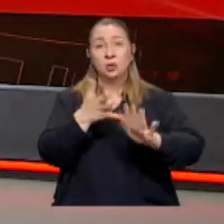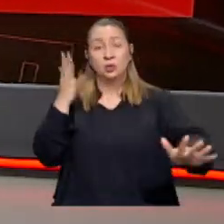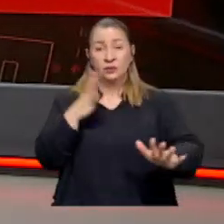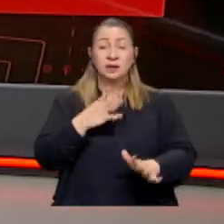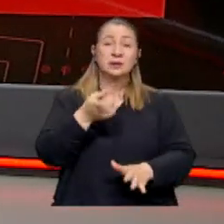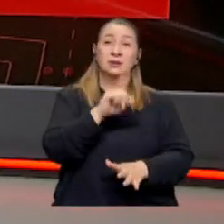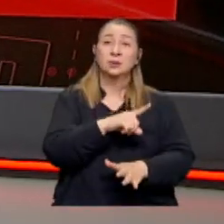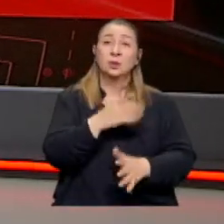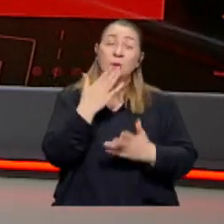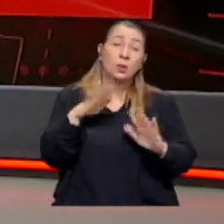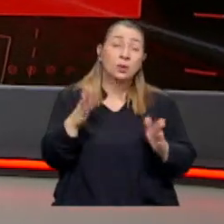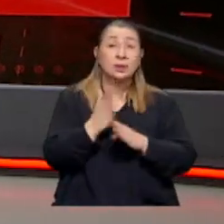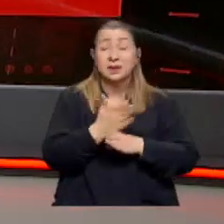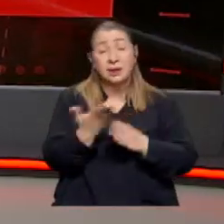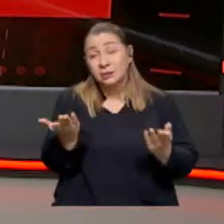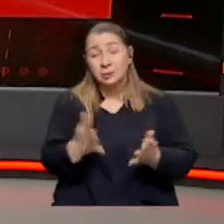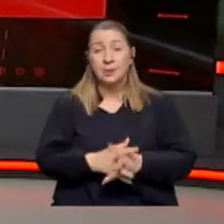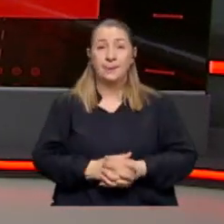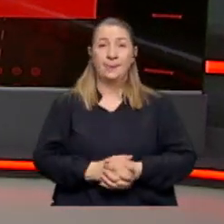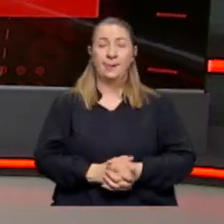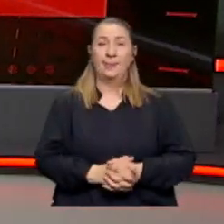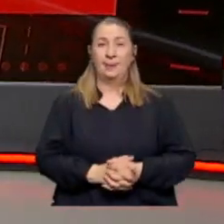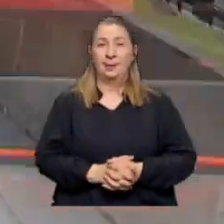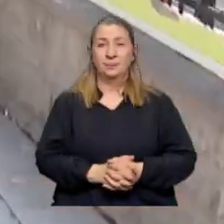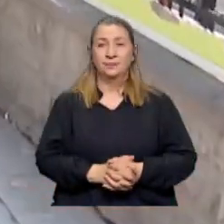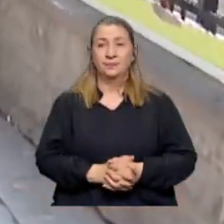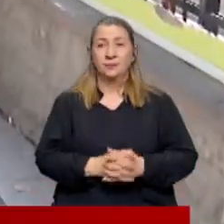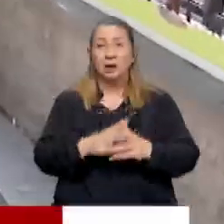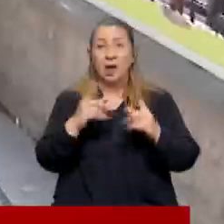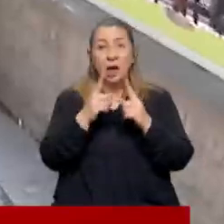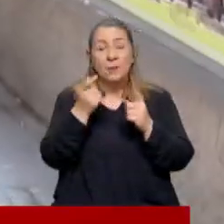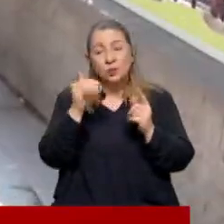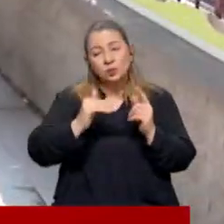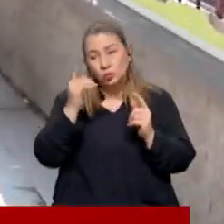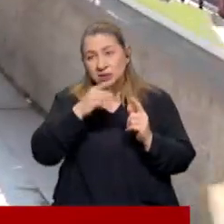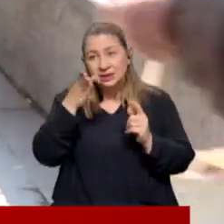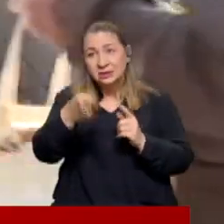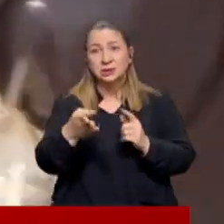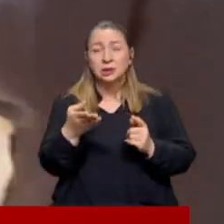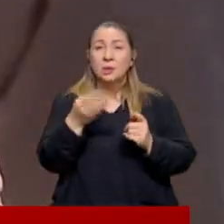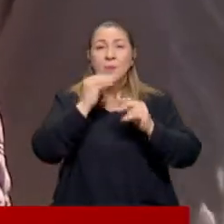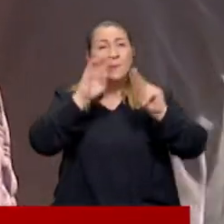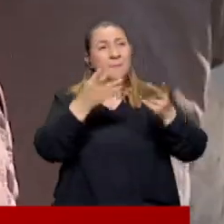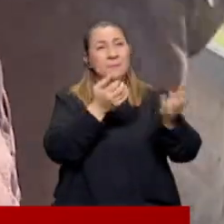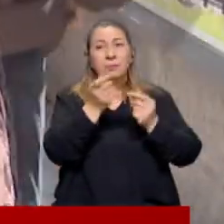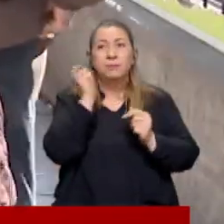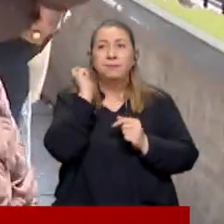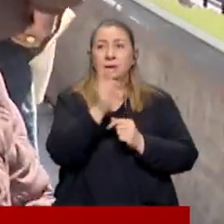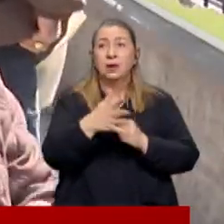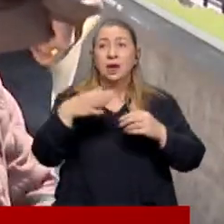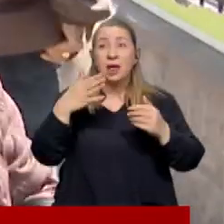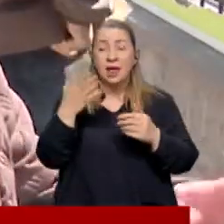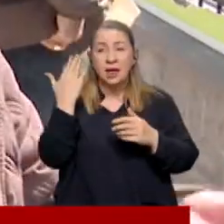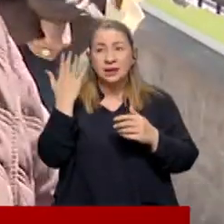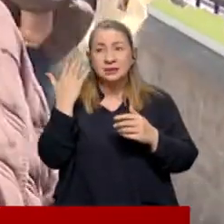kuyruklar diğerinde yok Neden o hesabı niye oraya geldik ya görüyorsunuz marketlerde uçuyor